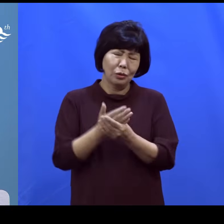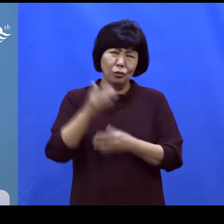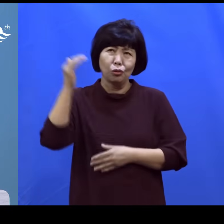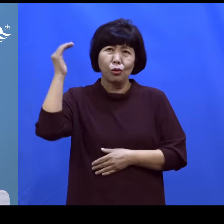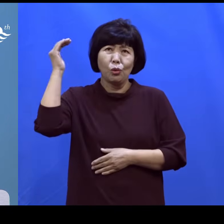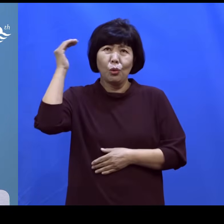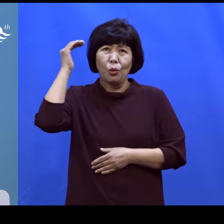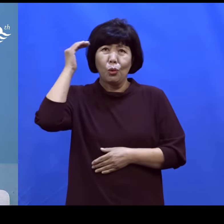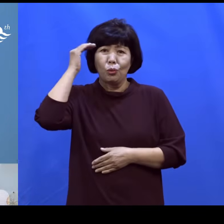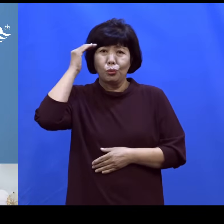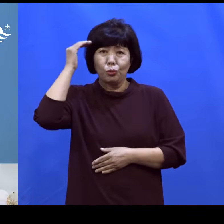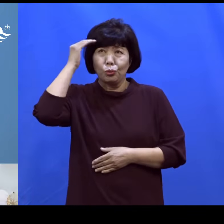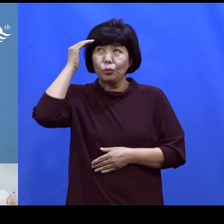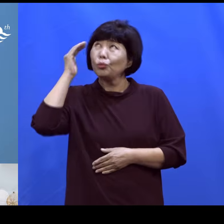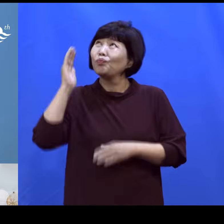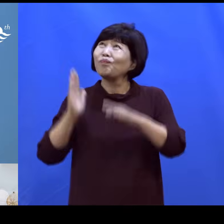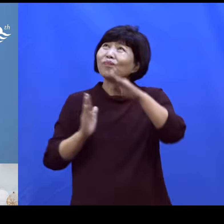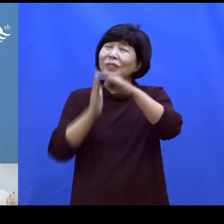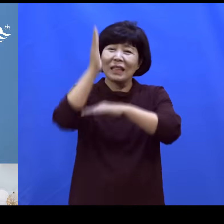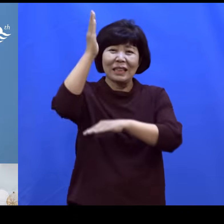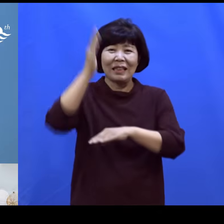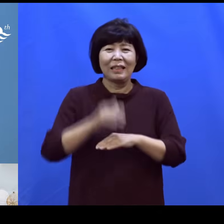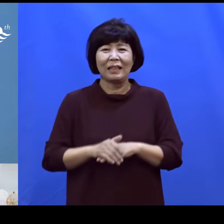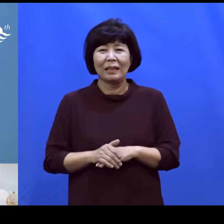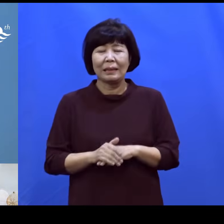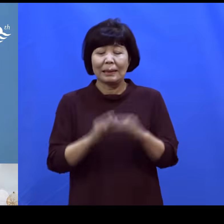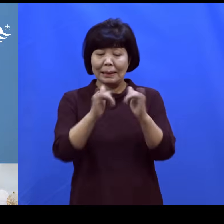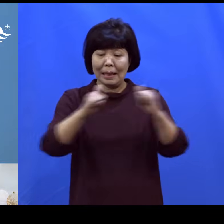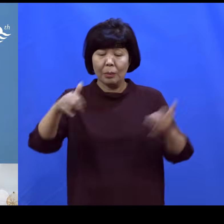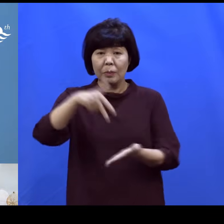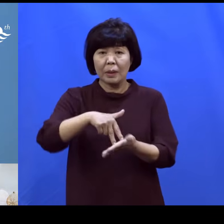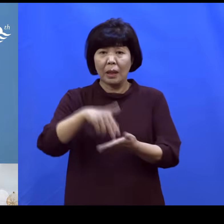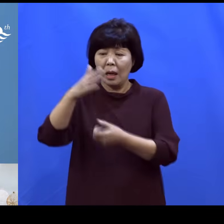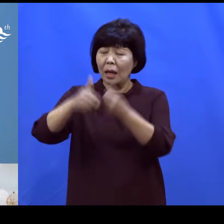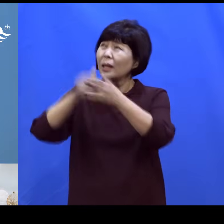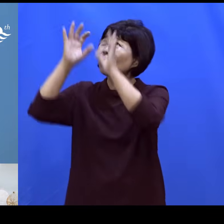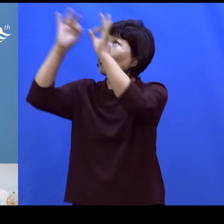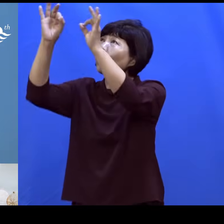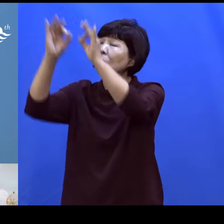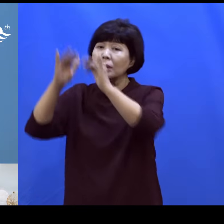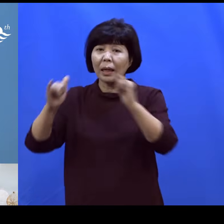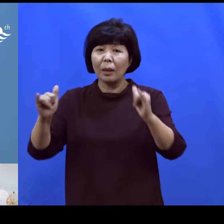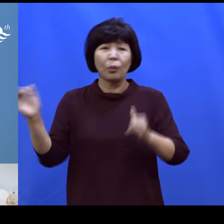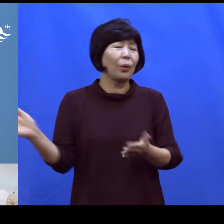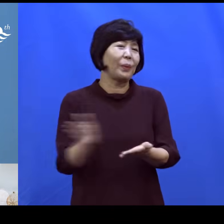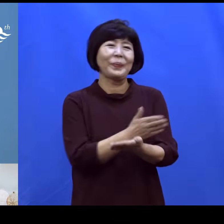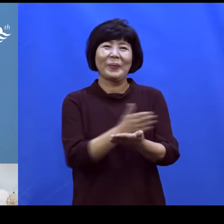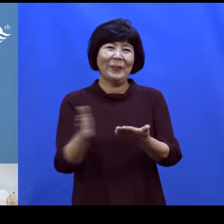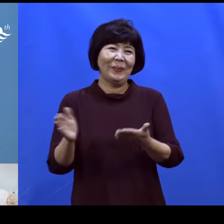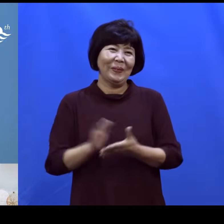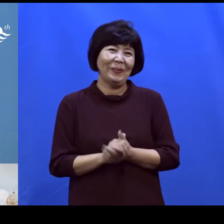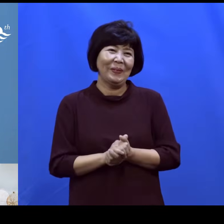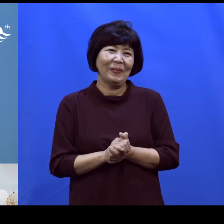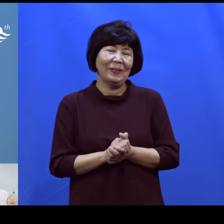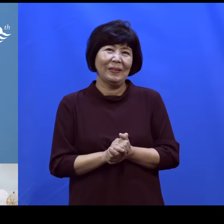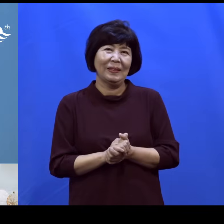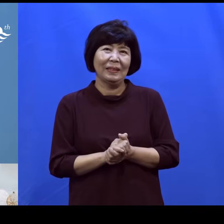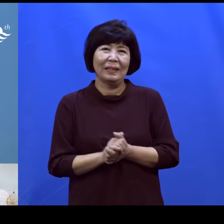오늘 18절에 이렇게 얘기하죠. 본래 하나님을 본 사람이 없어되 아버지 품속에 있는 독생하신